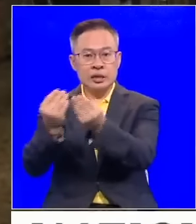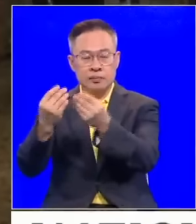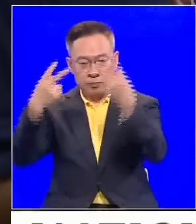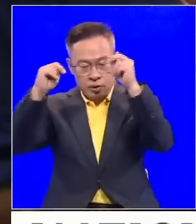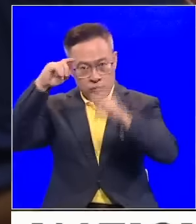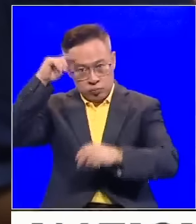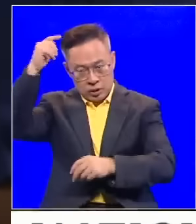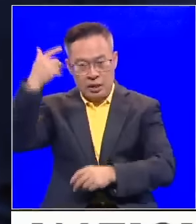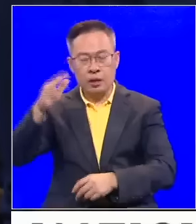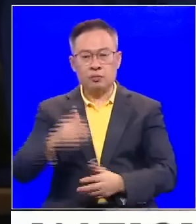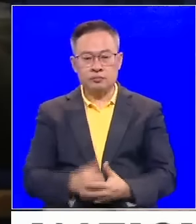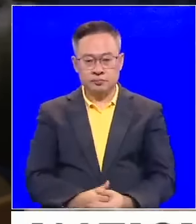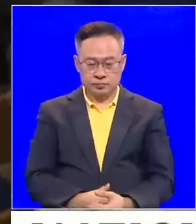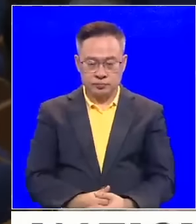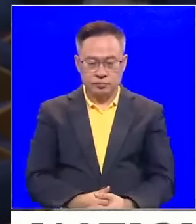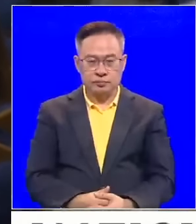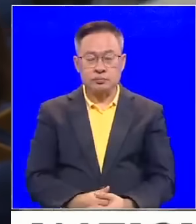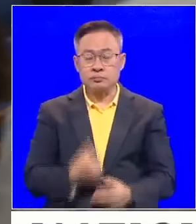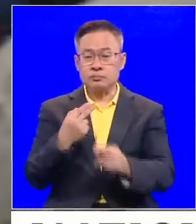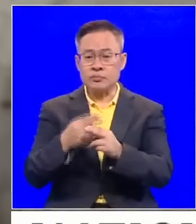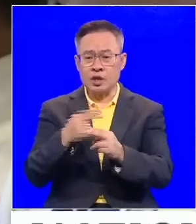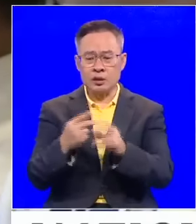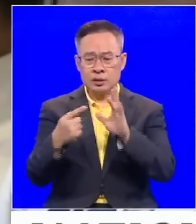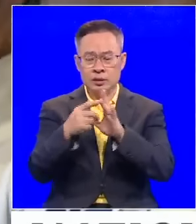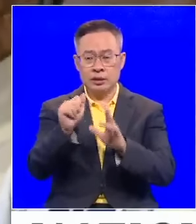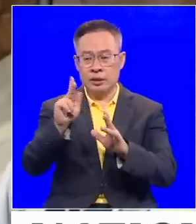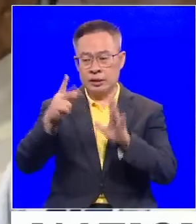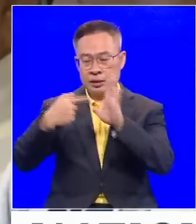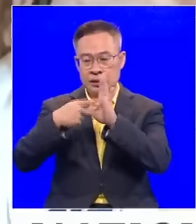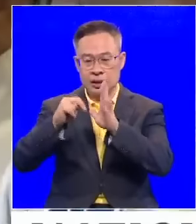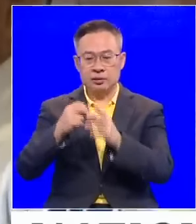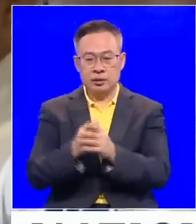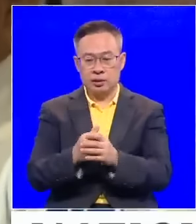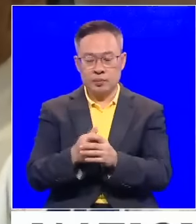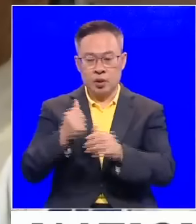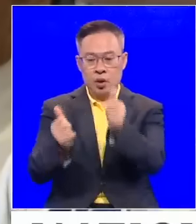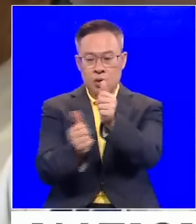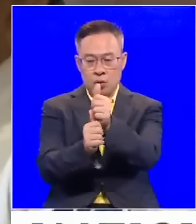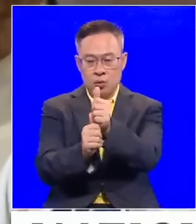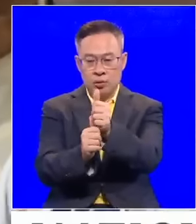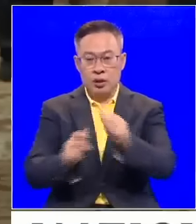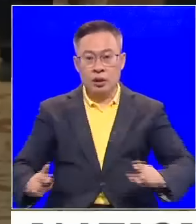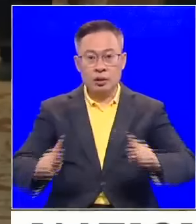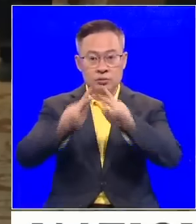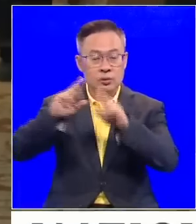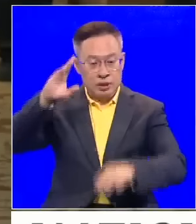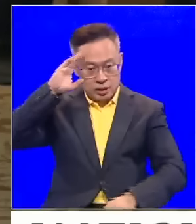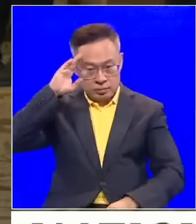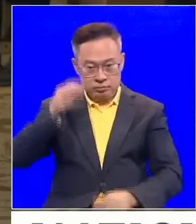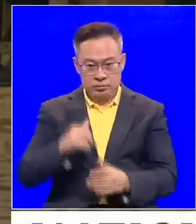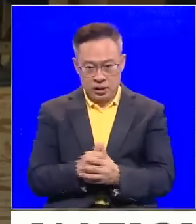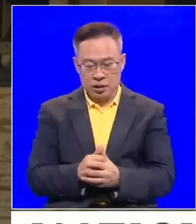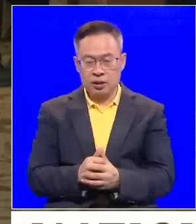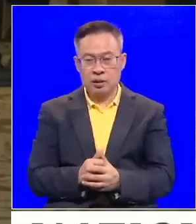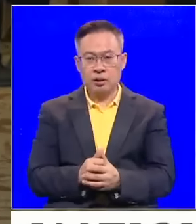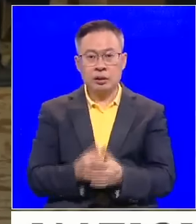เนี่ยเขาก็ออกมาเปิดเผยชัดเจนว่าเป็นคุณเอกนัทพร้อมพันธ์จะนั่งเป็นรัฐมนตรีช่วยแต่ถ้าเกิดว่าคุณอ๋องเล่าให้ฟังในสัดส่วนของ